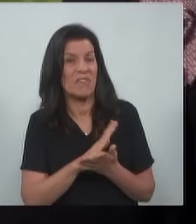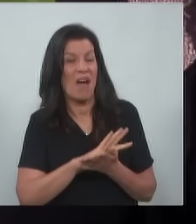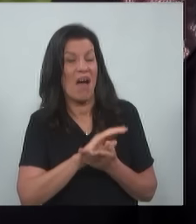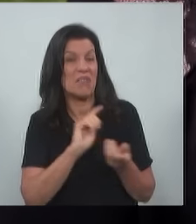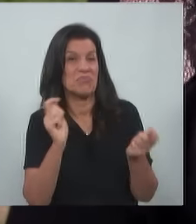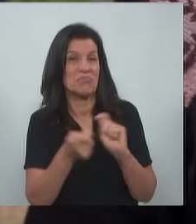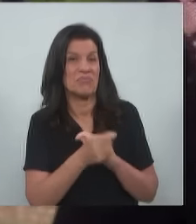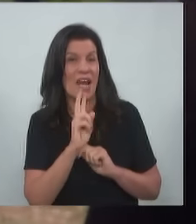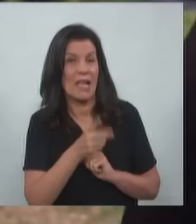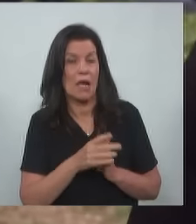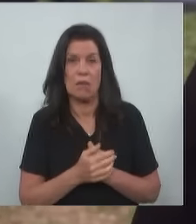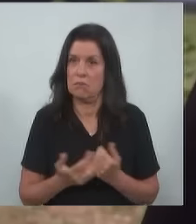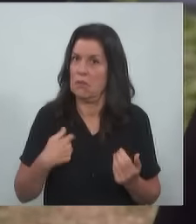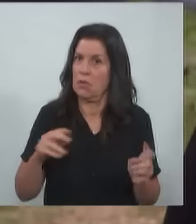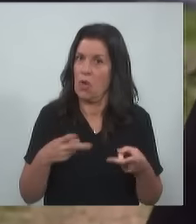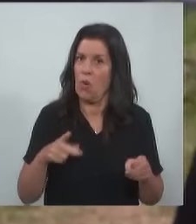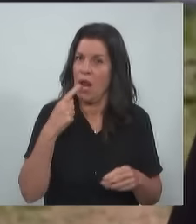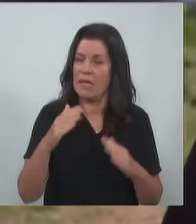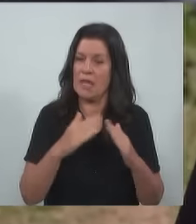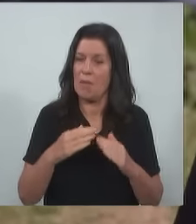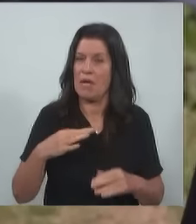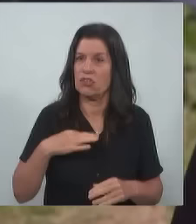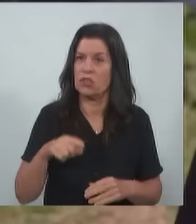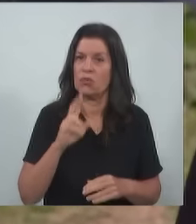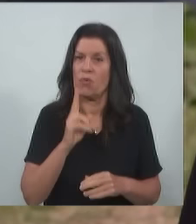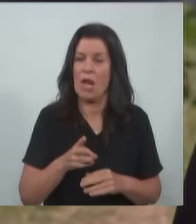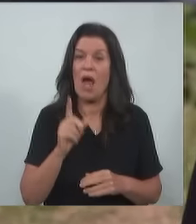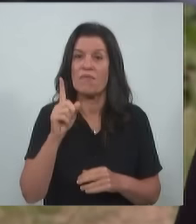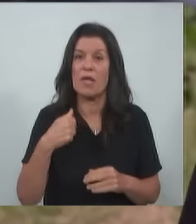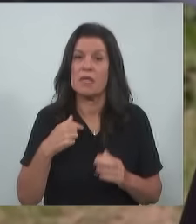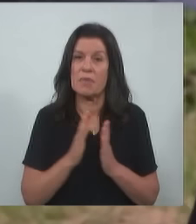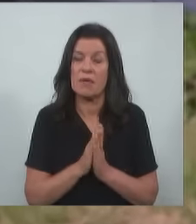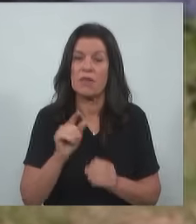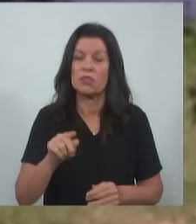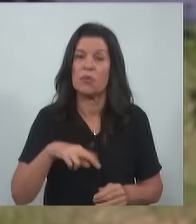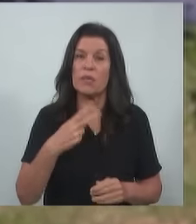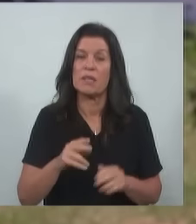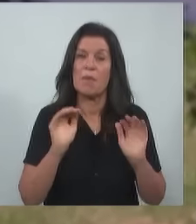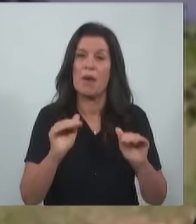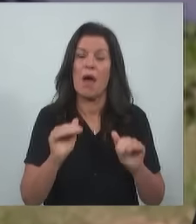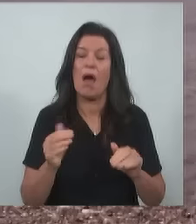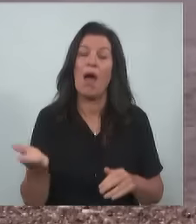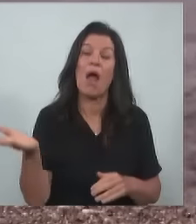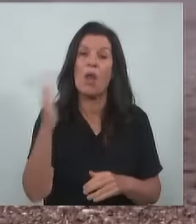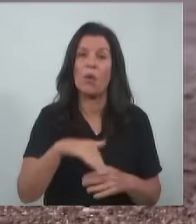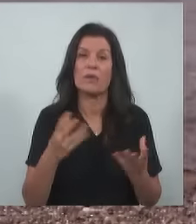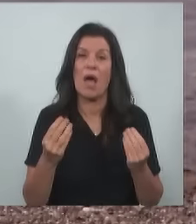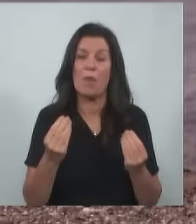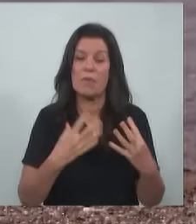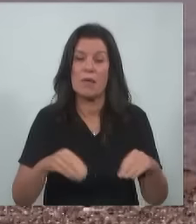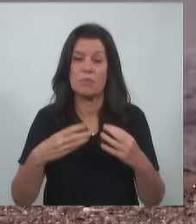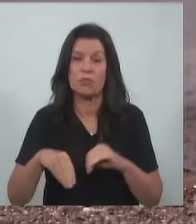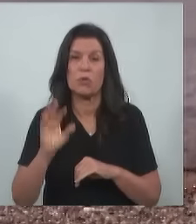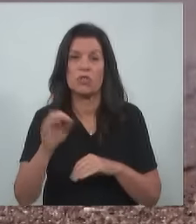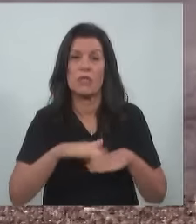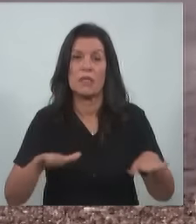שאני חיה בו שהוא קללה, אבל אני מקווה שהוא יהיה ברכה לעוד הרבה משפחות עם ילדים שרוצים לגור פה. זה הוויז'ן,